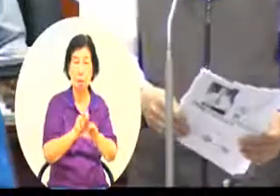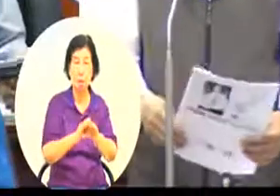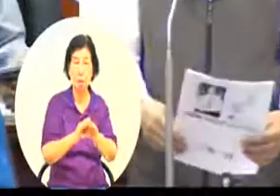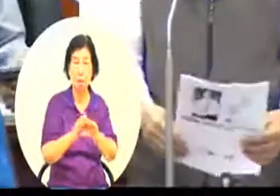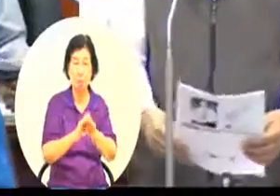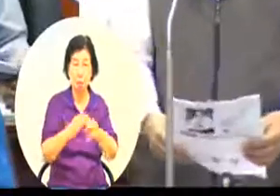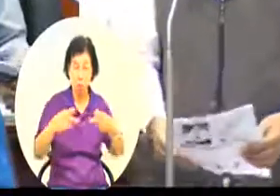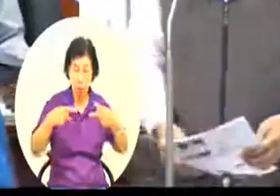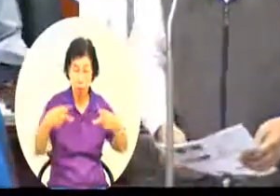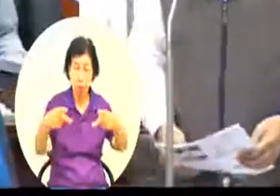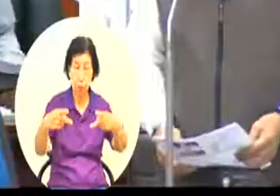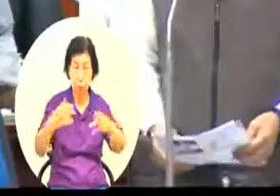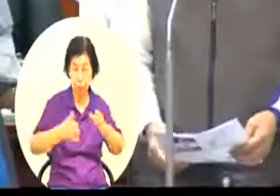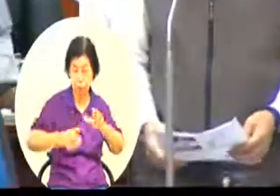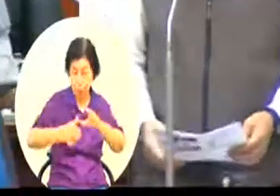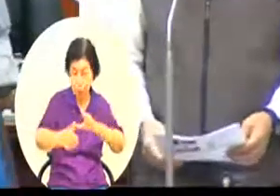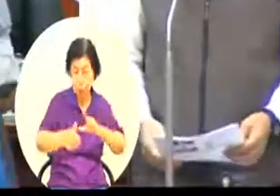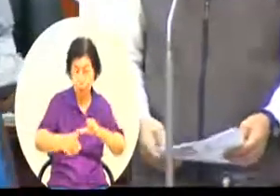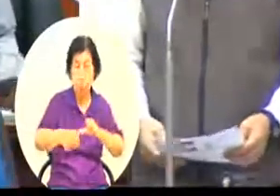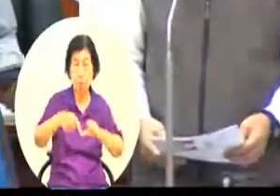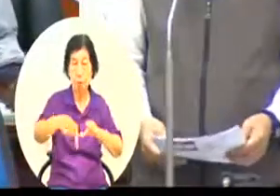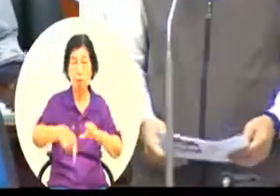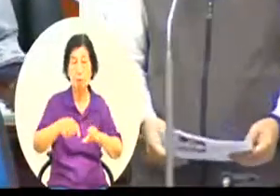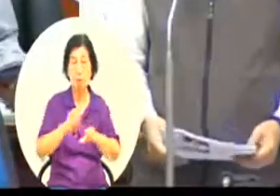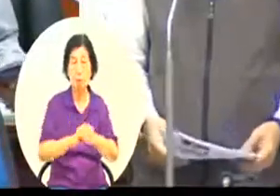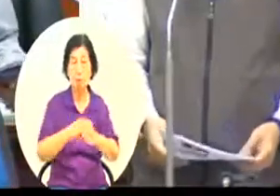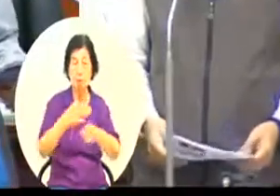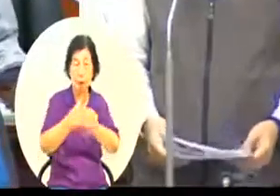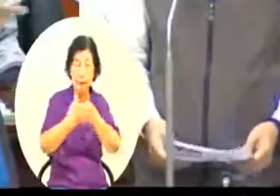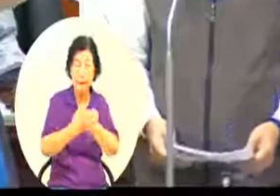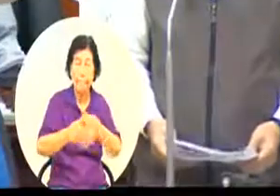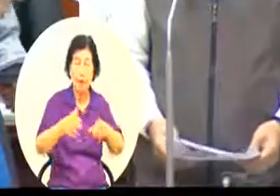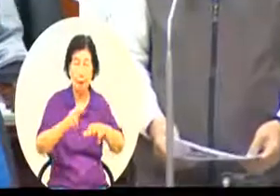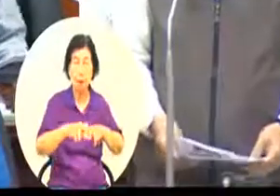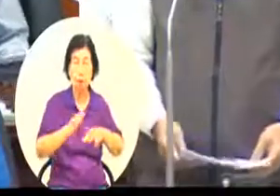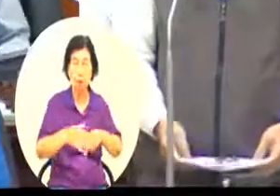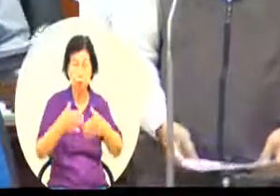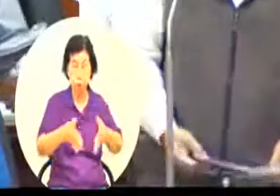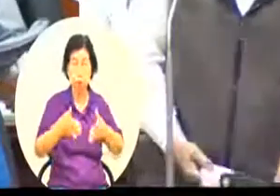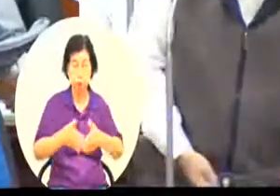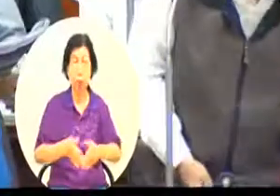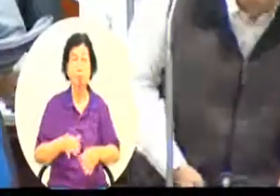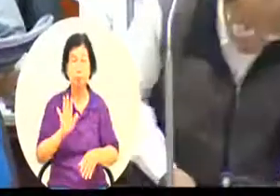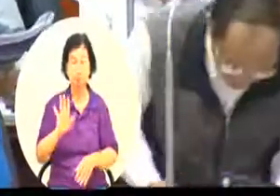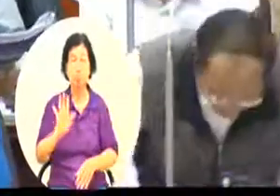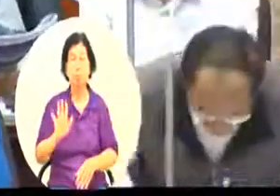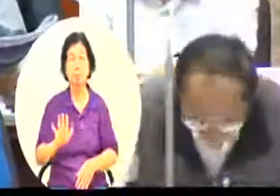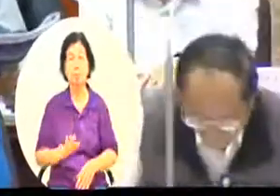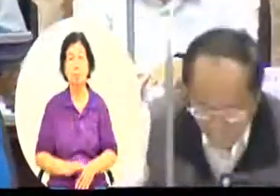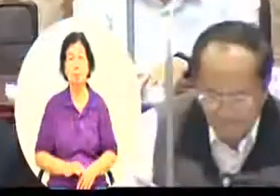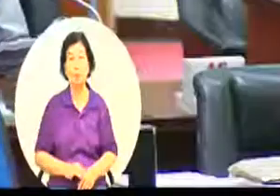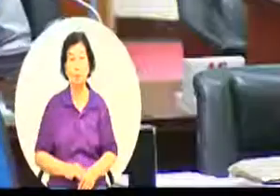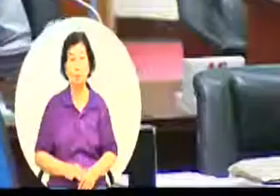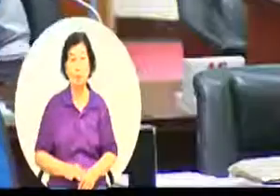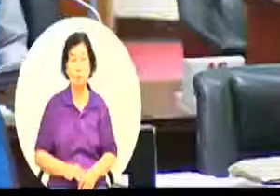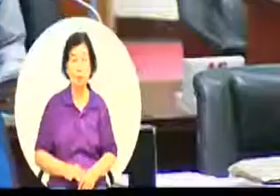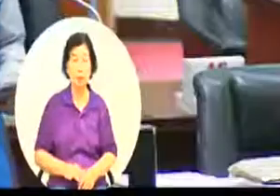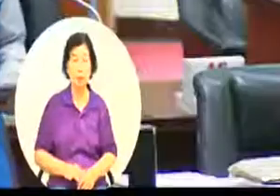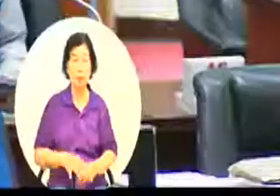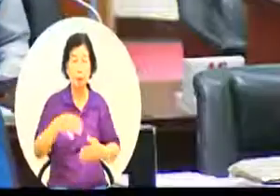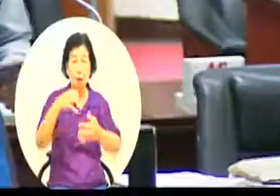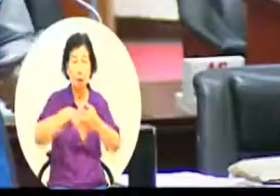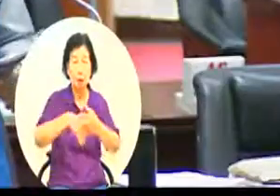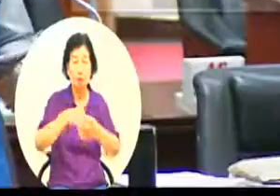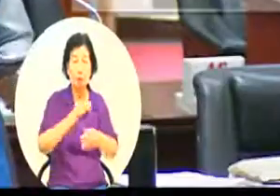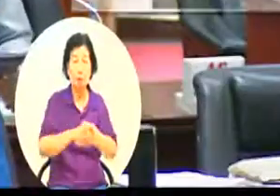个相关作为。 所以保全是相当非常的重要嘛，请坐。捷运站里面的保全人员非常